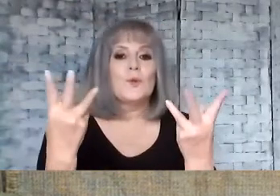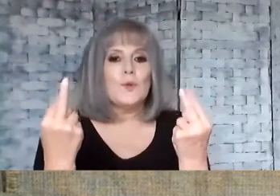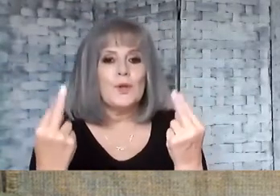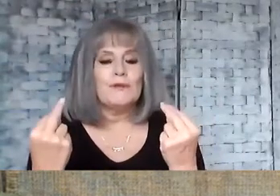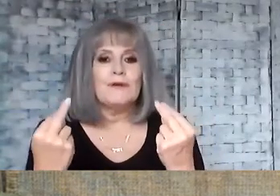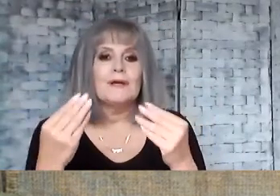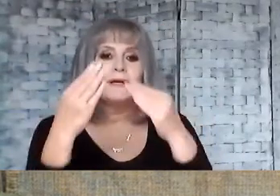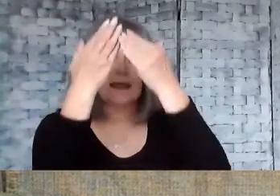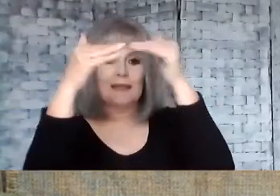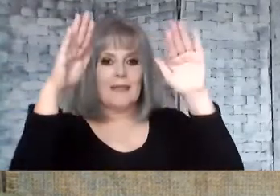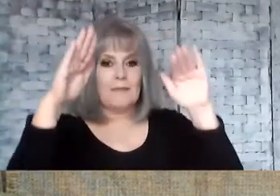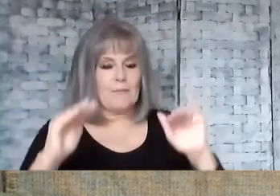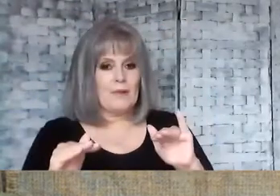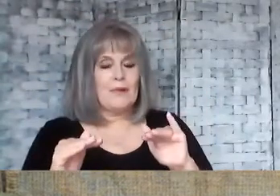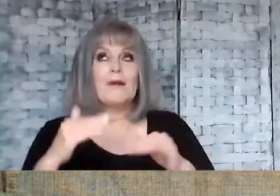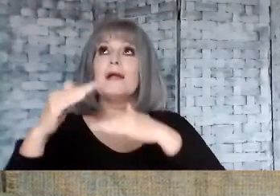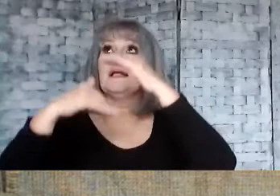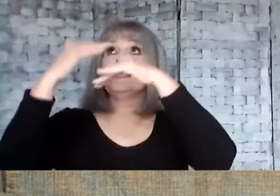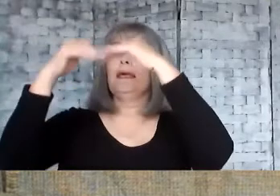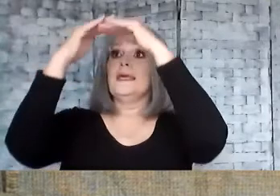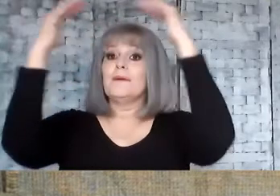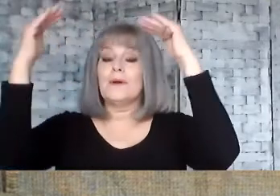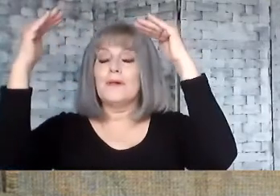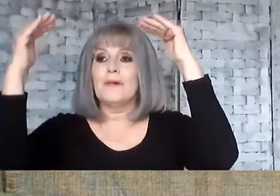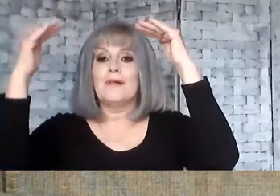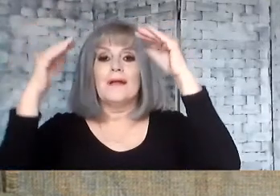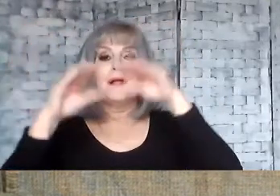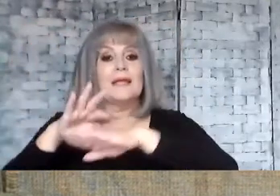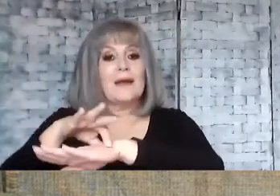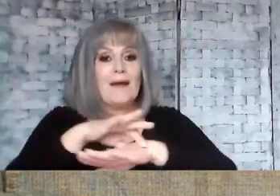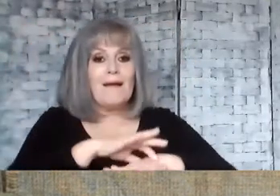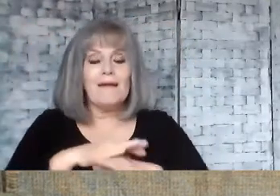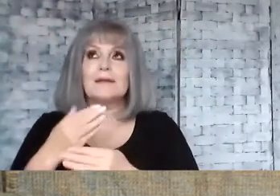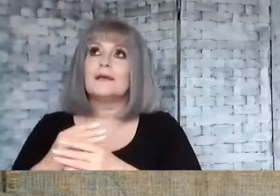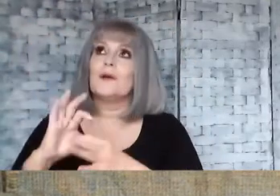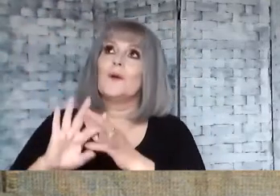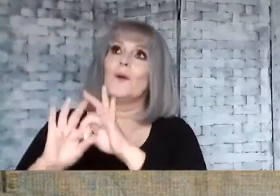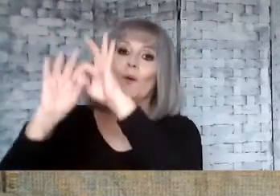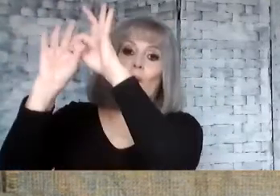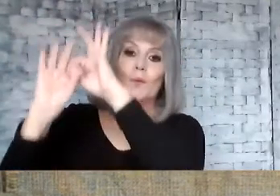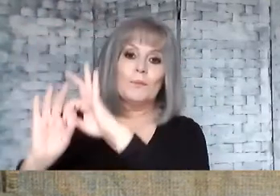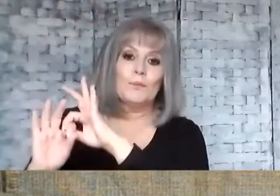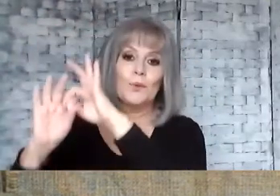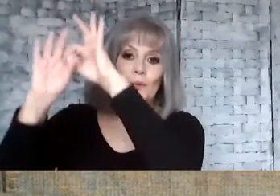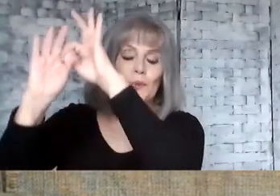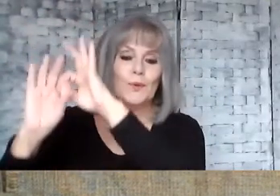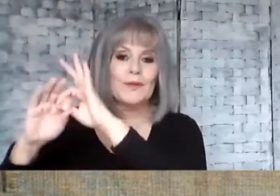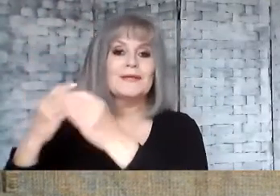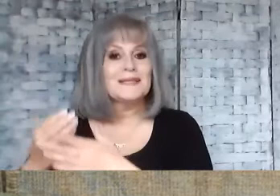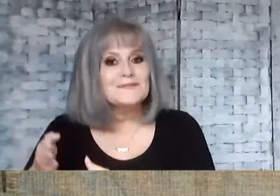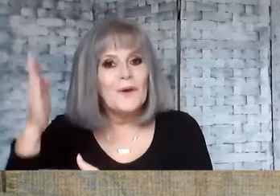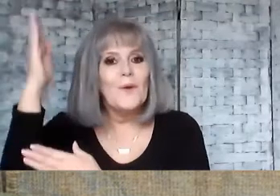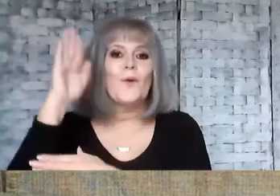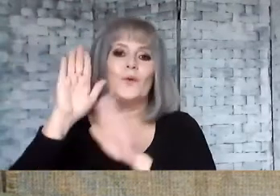nou die plek waar hemel en aarde bij elkaar kom. Hier is heiligheid. Want dis waar God